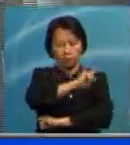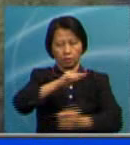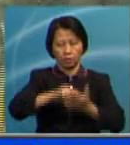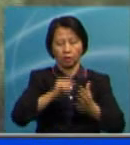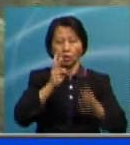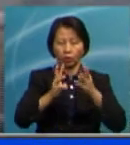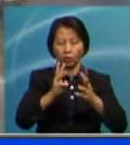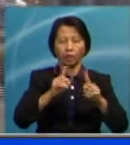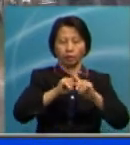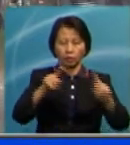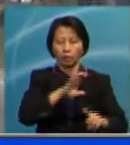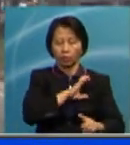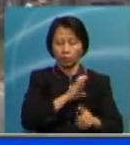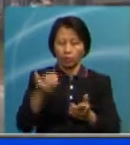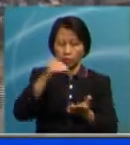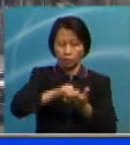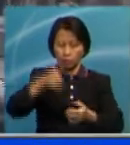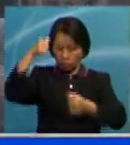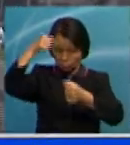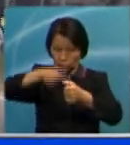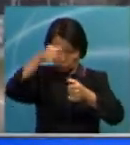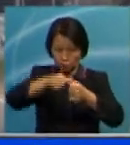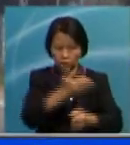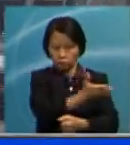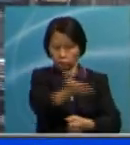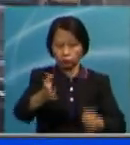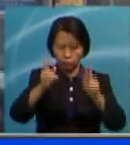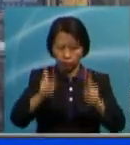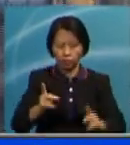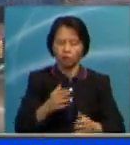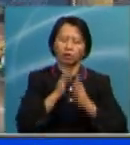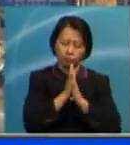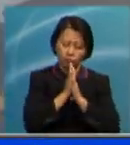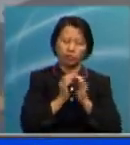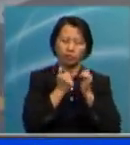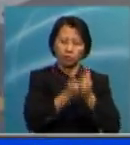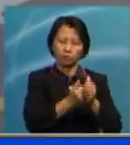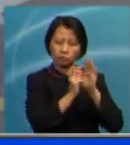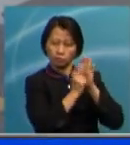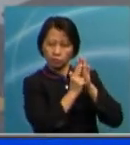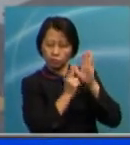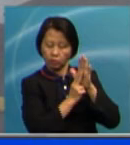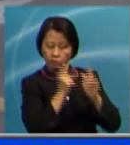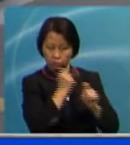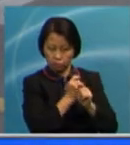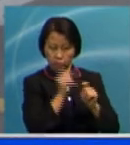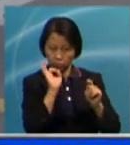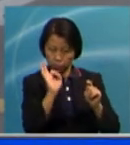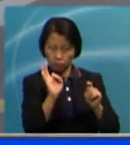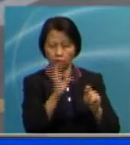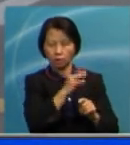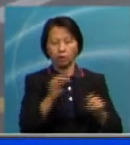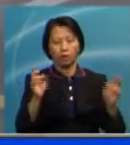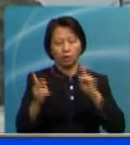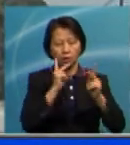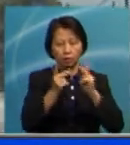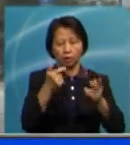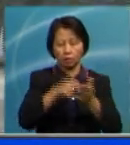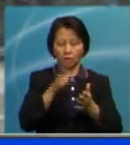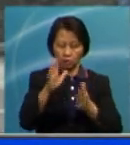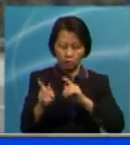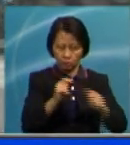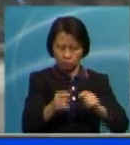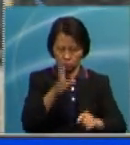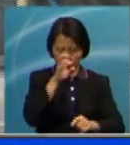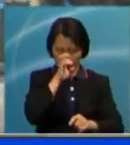Walaupun demikian polis sekali lagi mengingatkan semua pihak agar sentiasa mengikut undang-undang yang ditetapkan tindakan tegas akan diambil